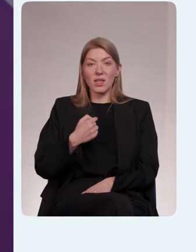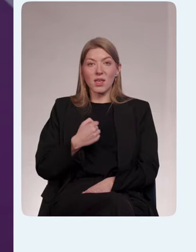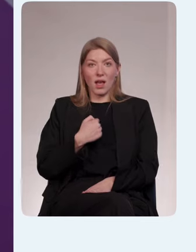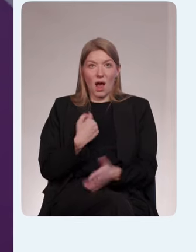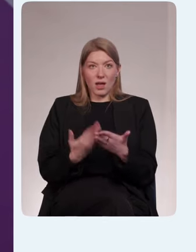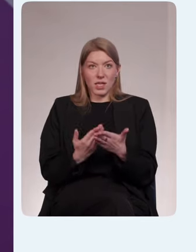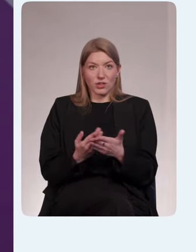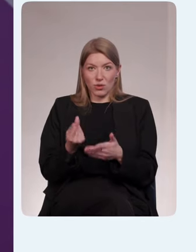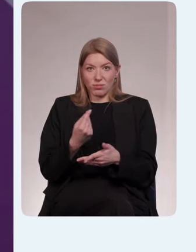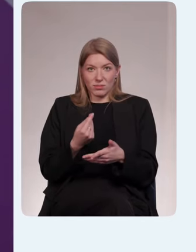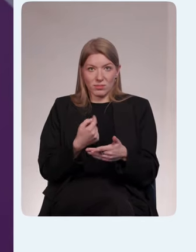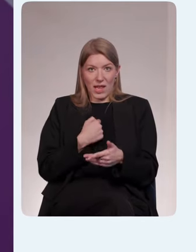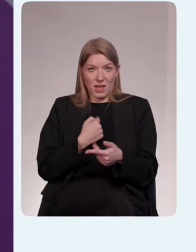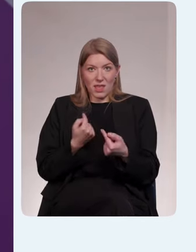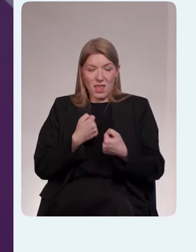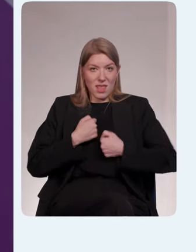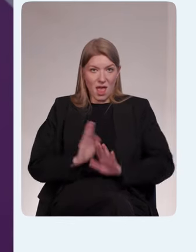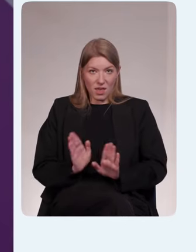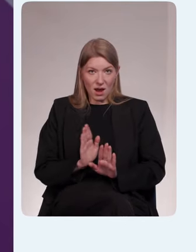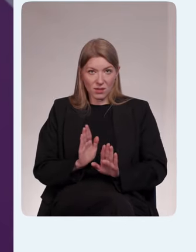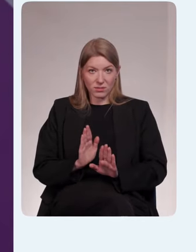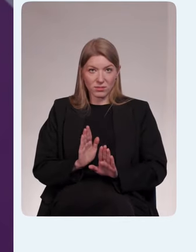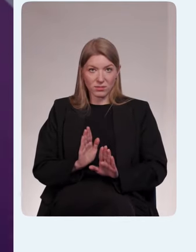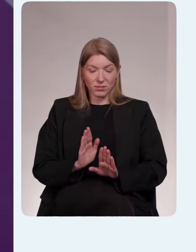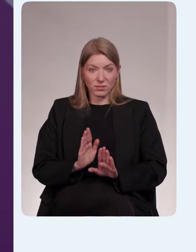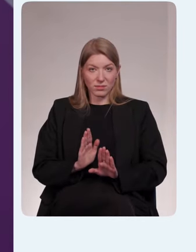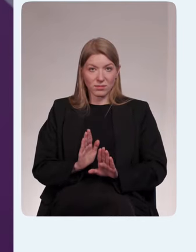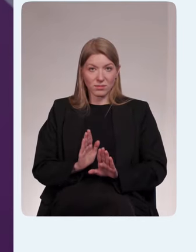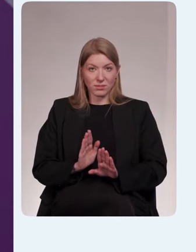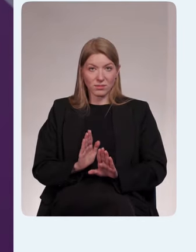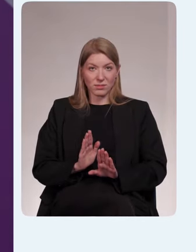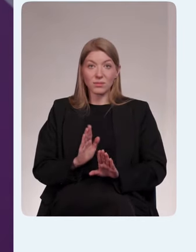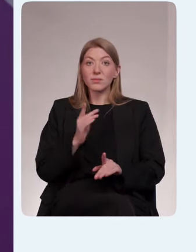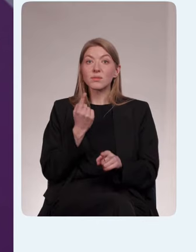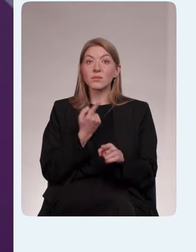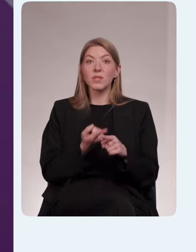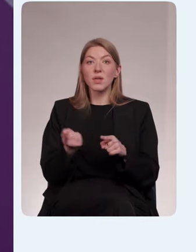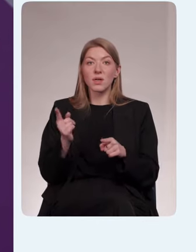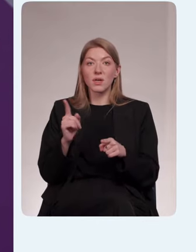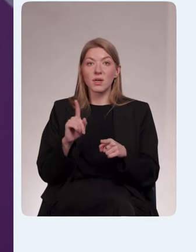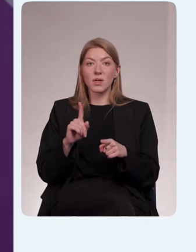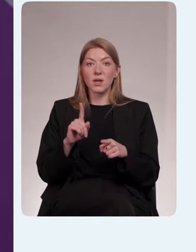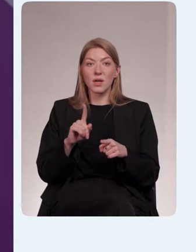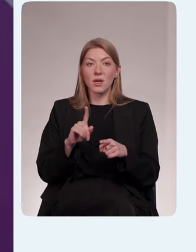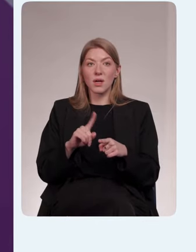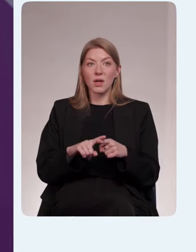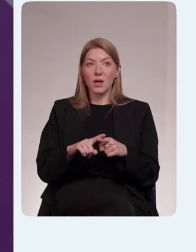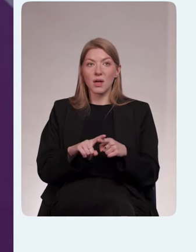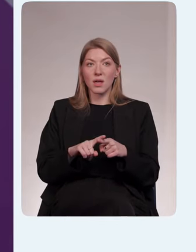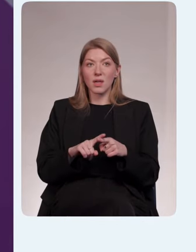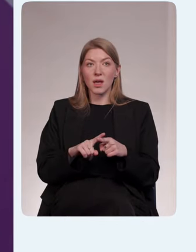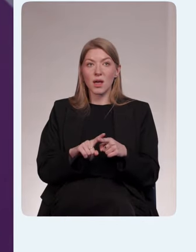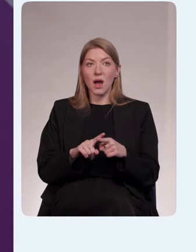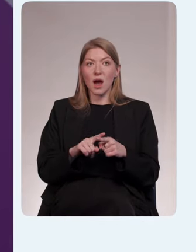я. Не я первая, понимаете? А я даже подбодрить человека не смогу. Вот что я